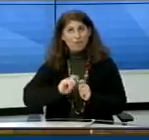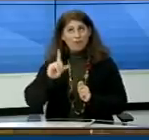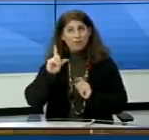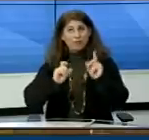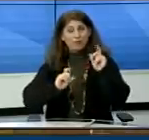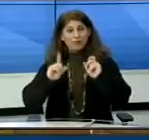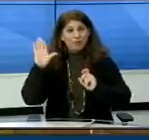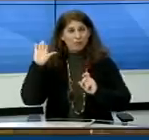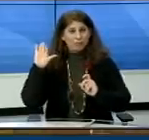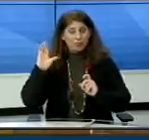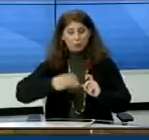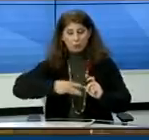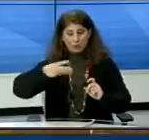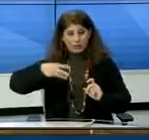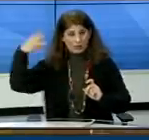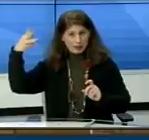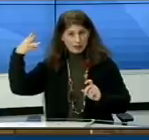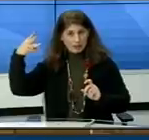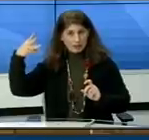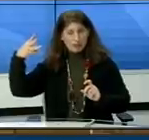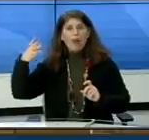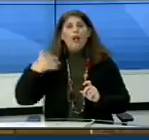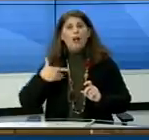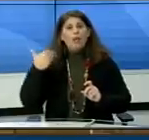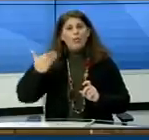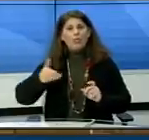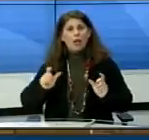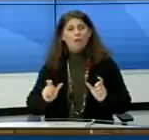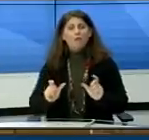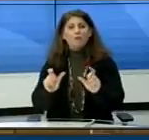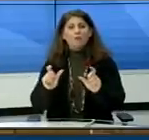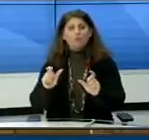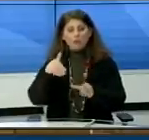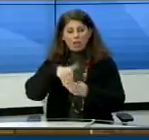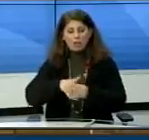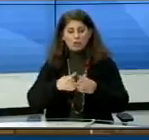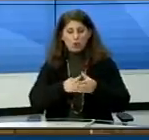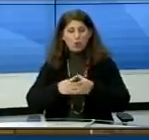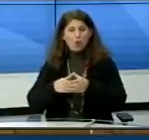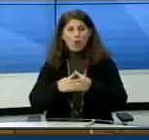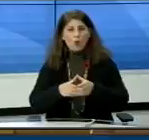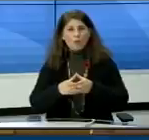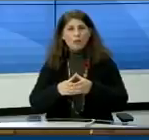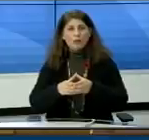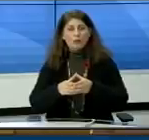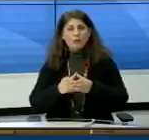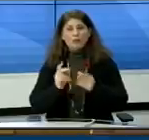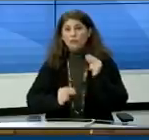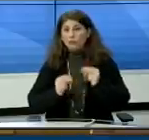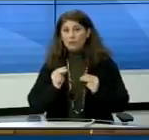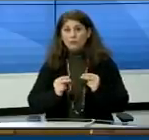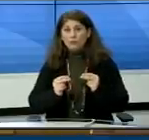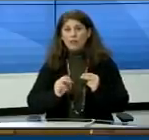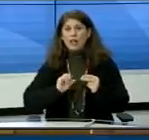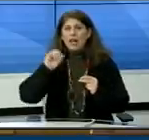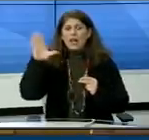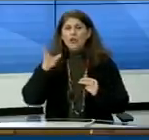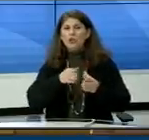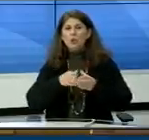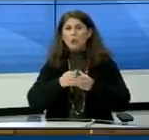ΣΥΡΙΖΑ προκειμένου να αμυνθεί στον εσωκομματικό αναβρασμό και στον